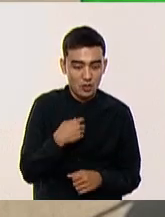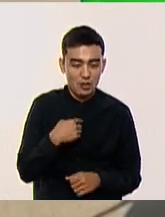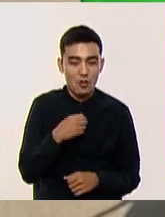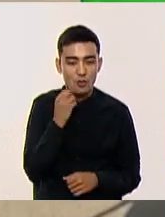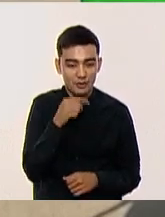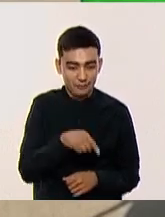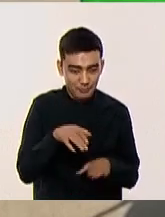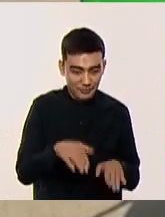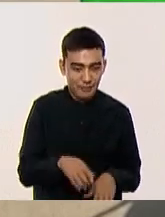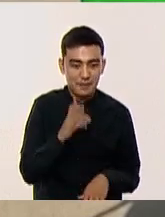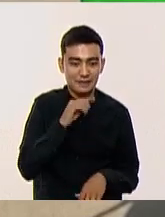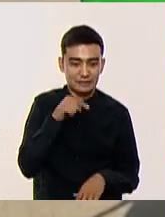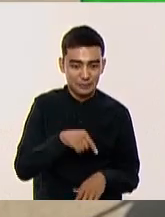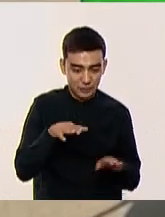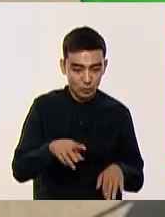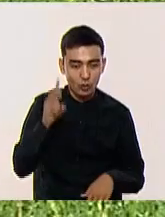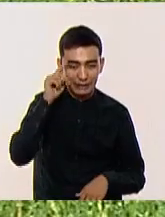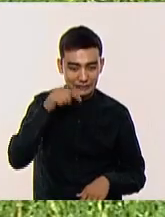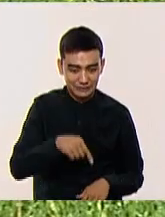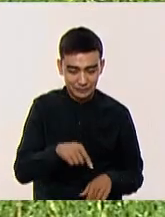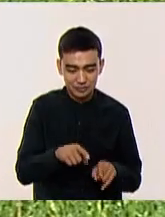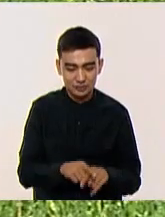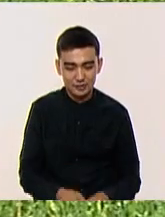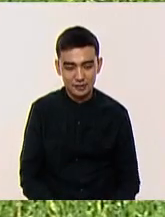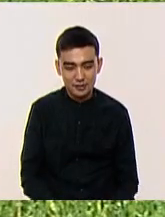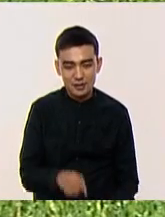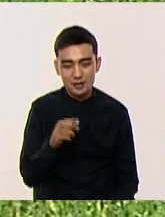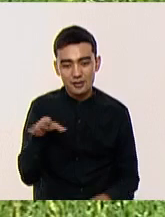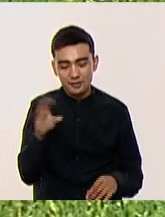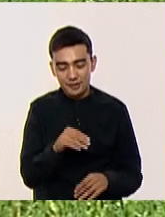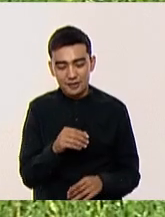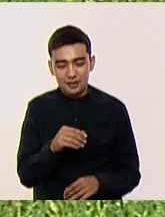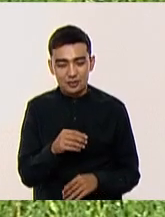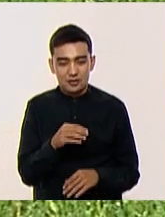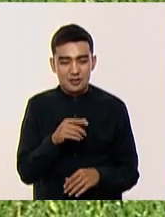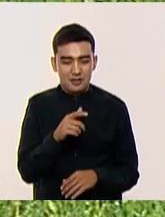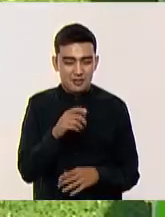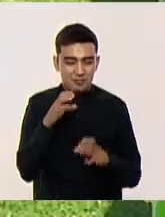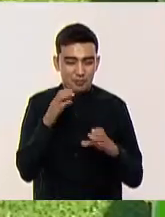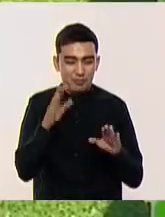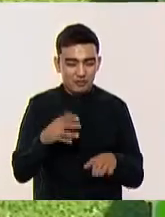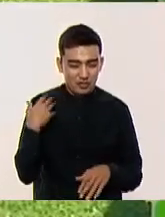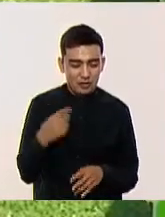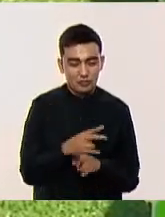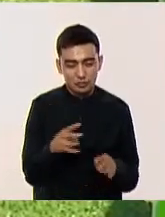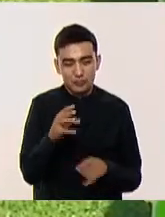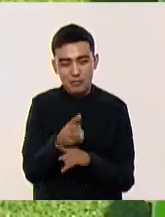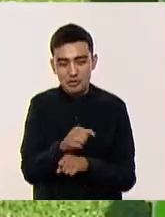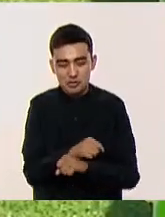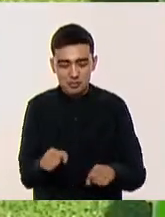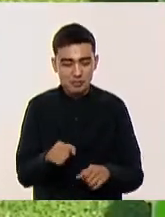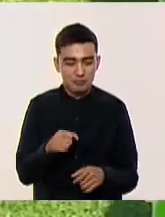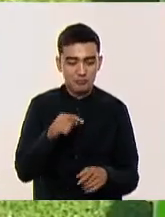жер, заправкамызда осы жер, туалетімізде осы жер. Автобекеттер бұған қатысты еш пікір білдірмей, камераға ештеңе түсіртпеді. Ал